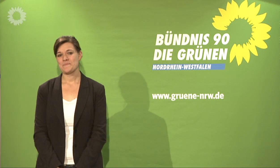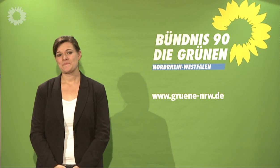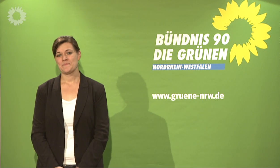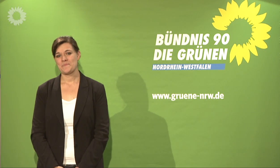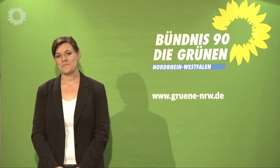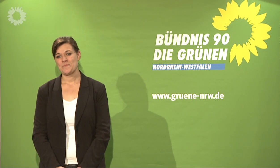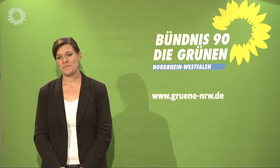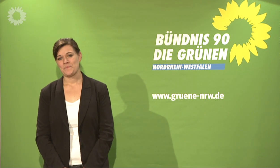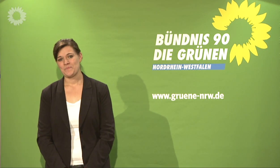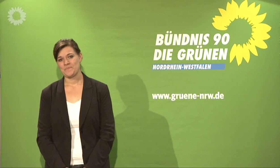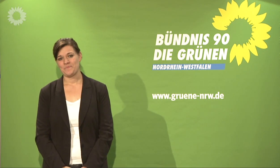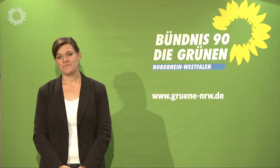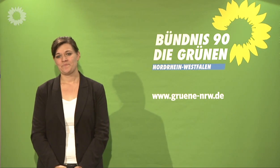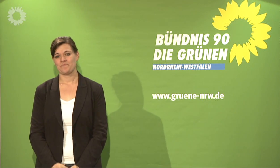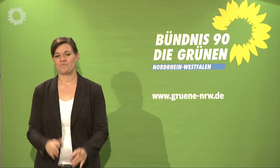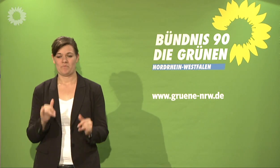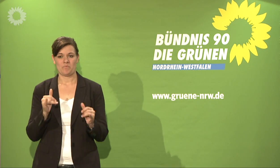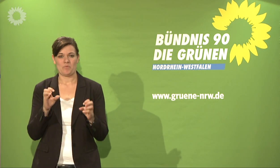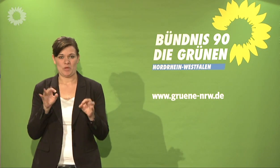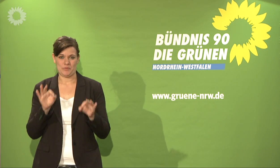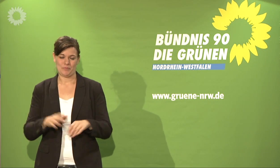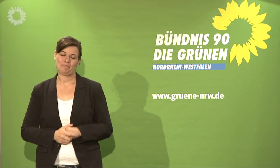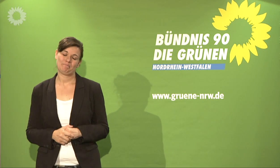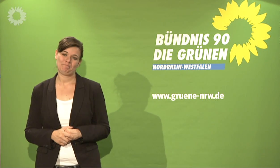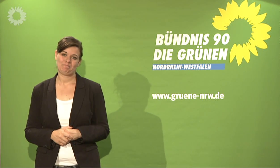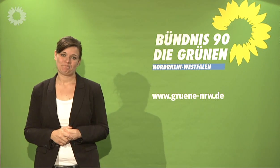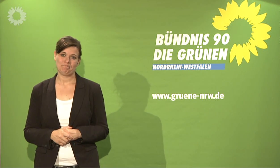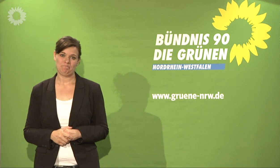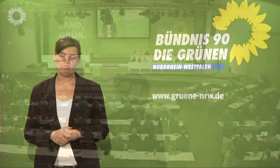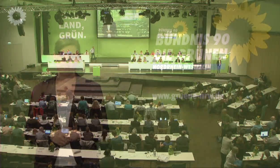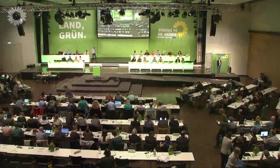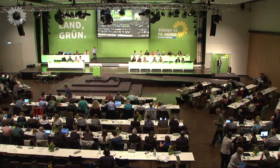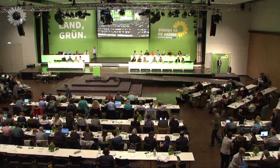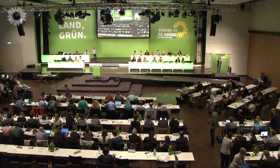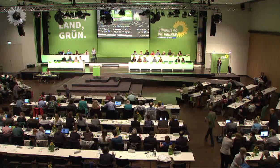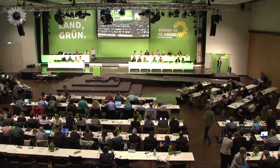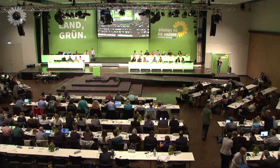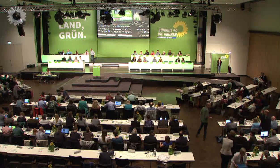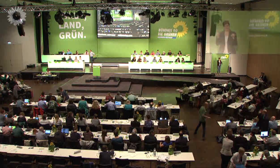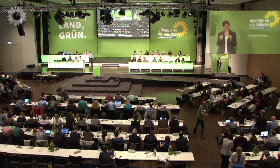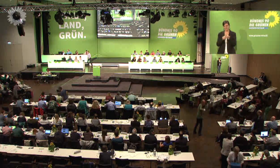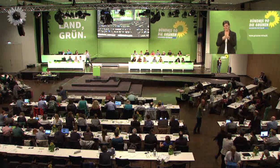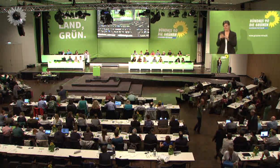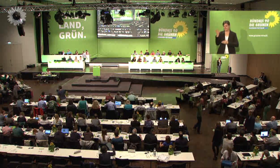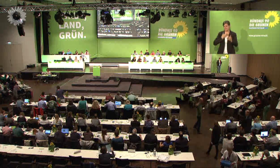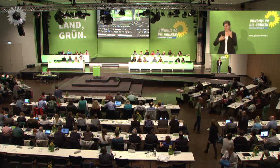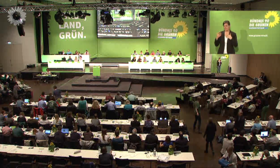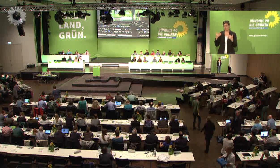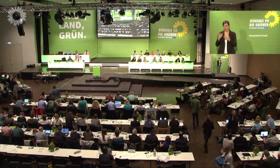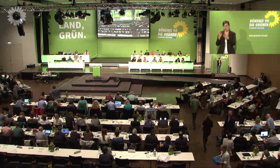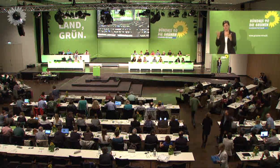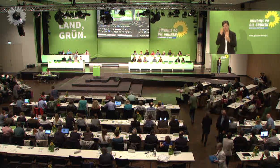Davon ist schwer auszugehen. Okay, sind jetzt noch irgendwo Stimmzettel abzugeben?